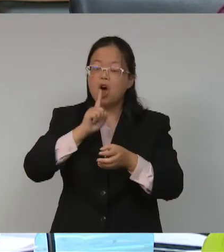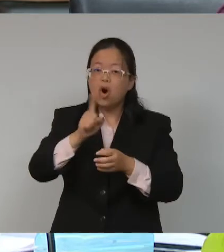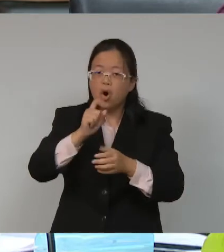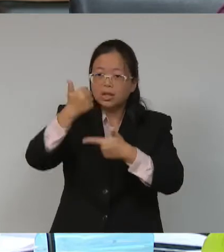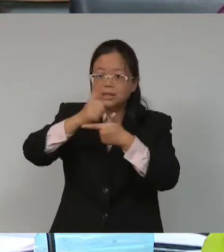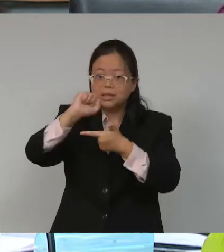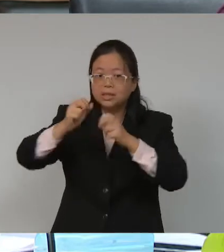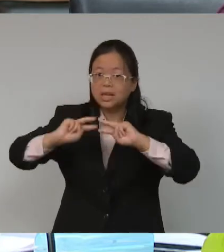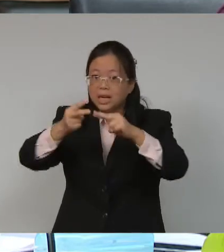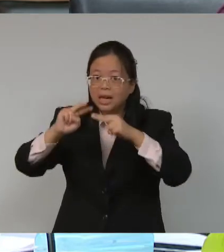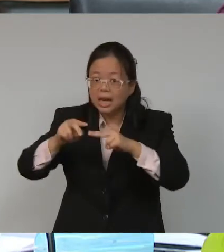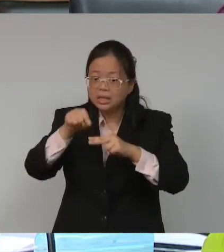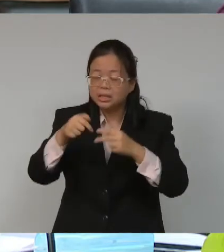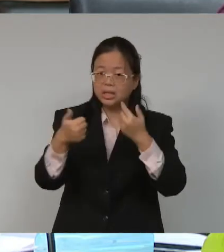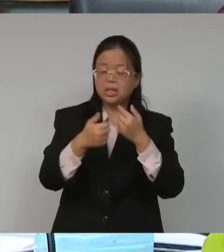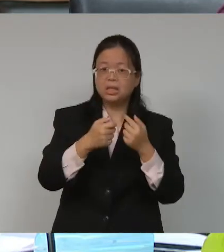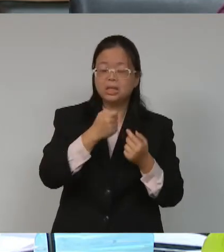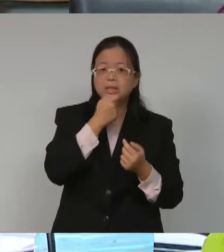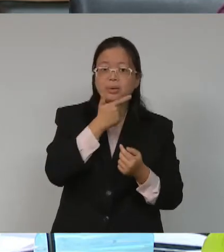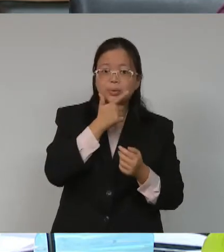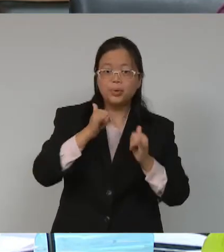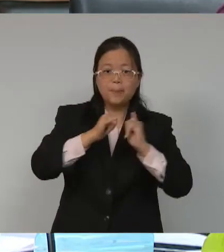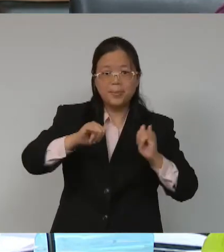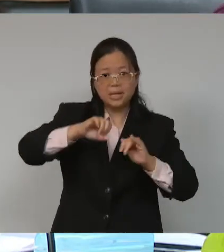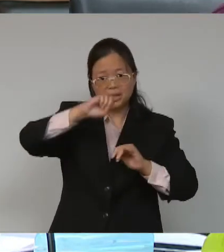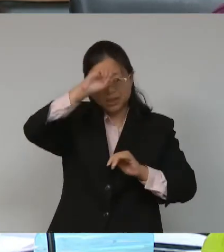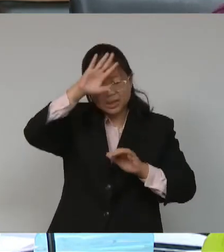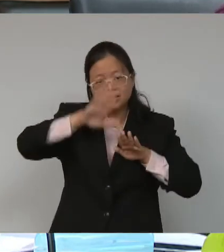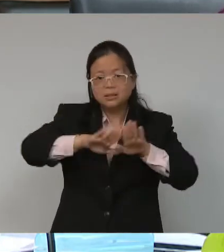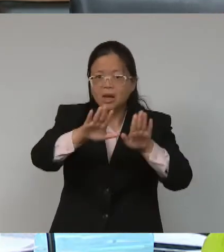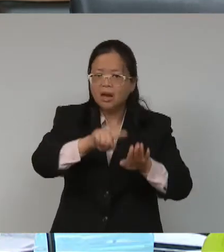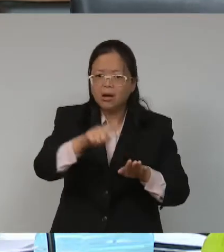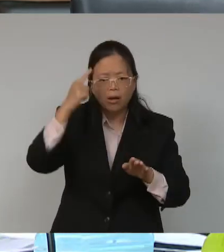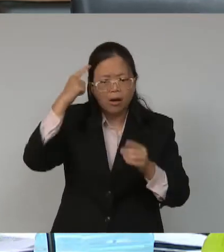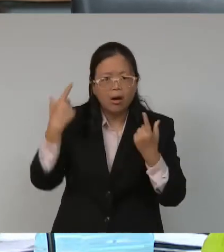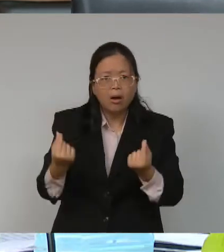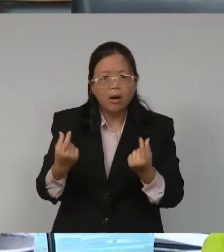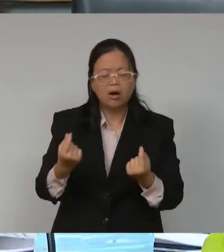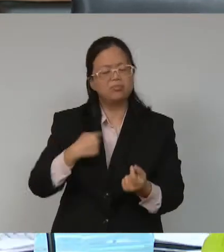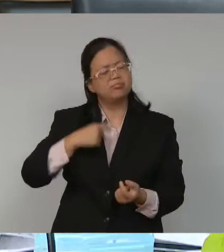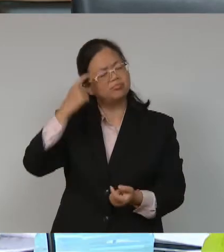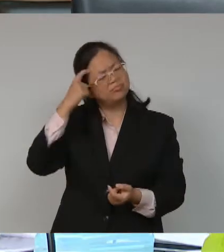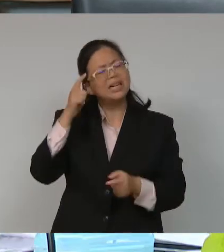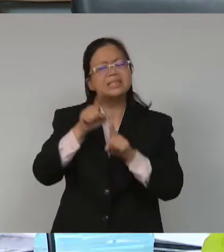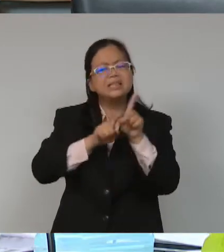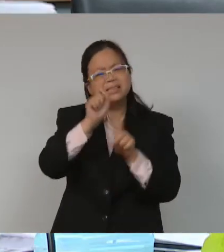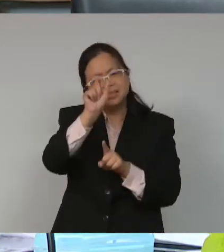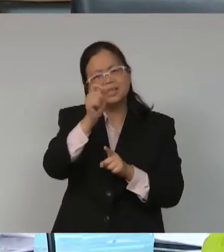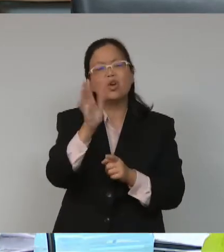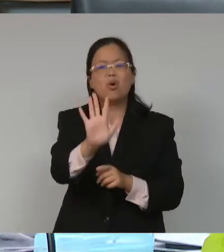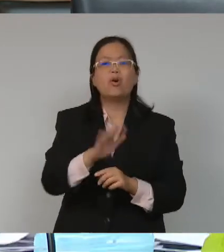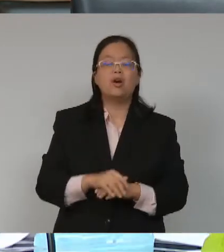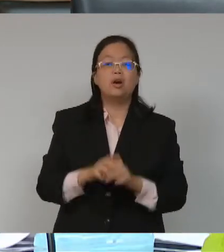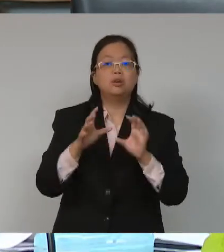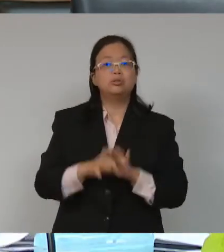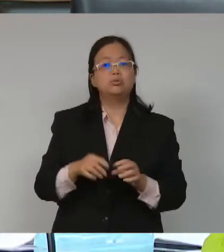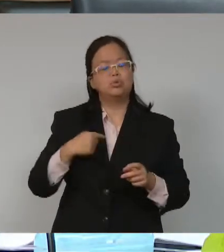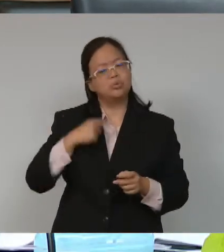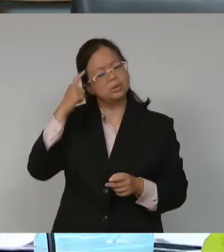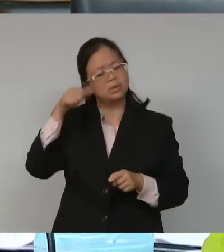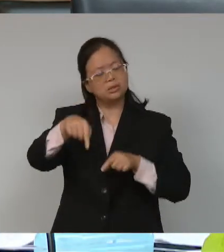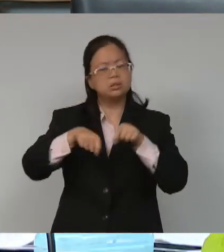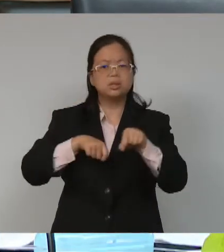这个意见啊应该是代表民进党的意见，应该是没错哦。所以基本上啊 我觉得这个案子应该没有什么